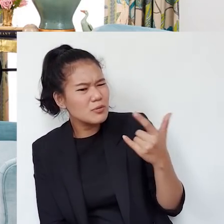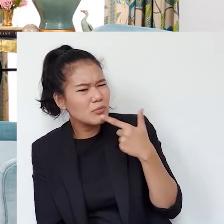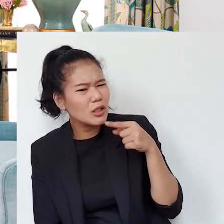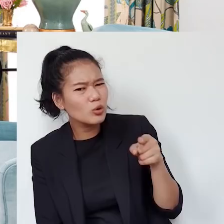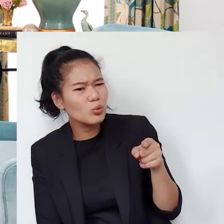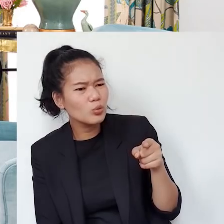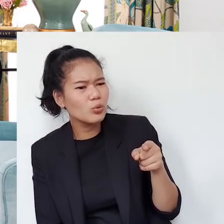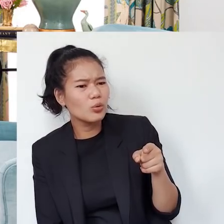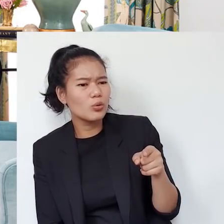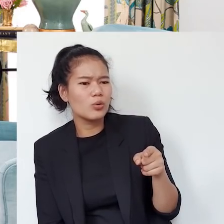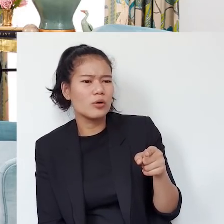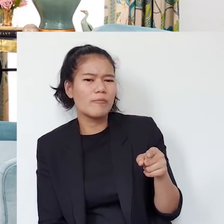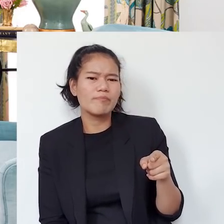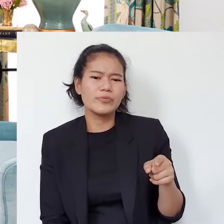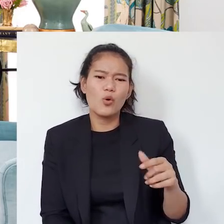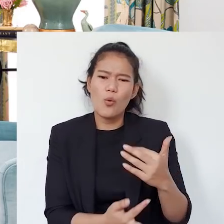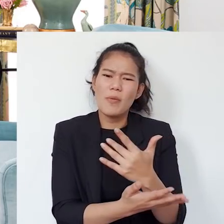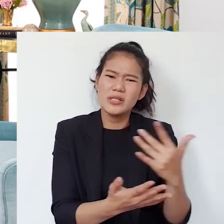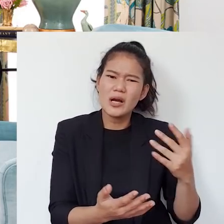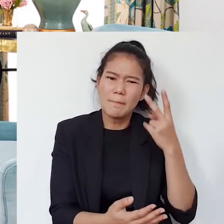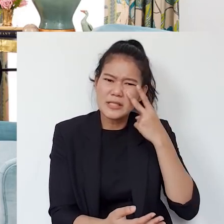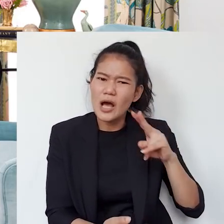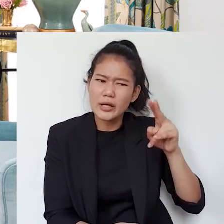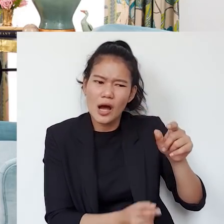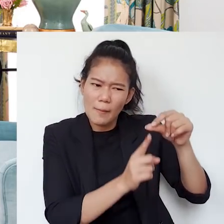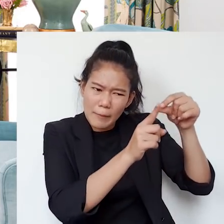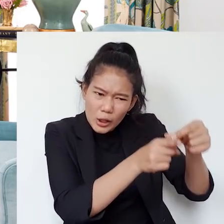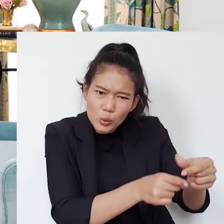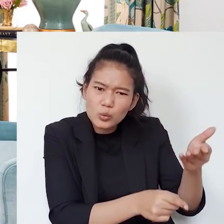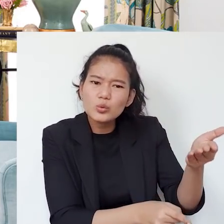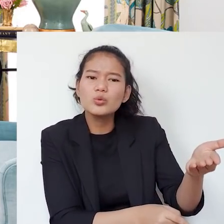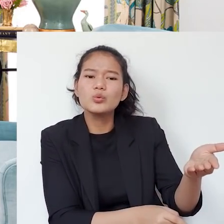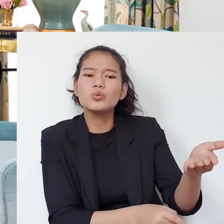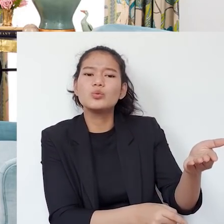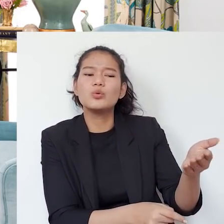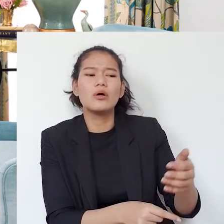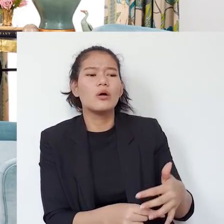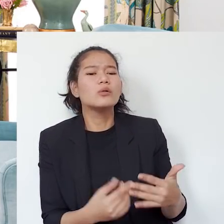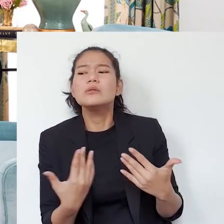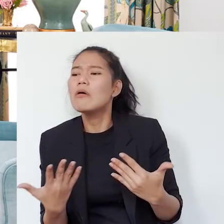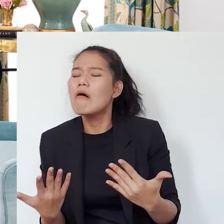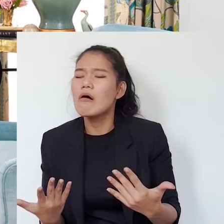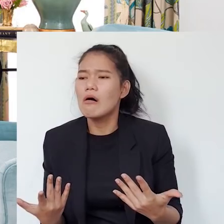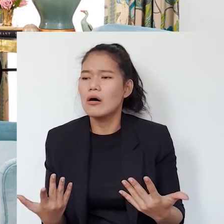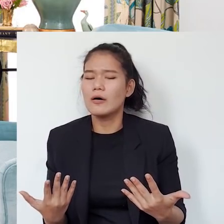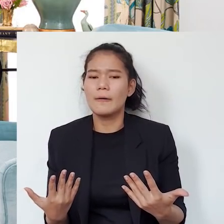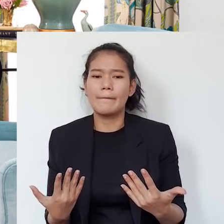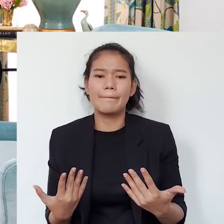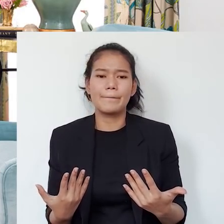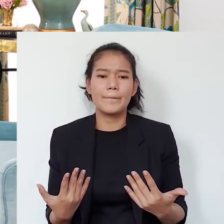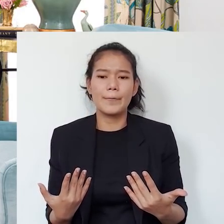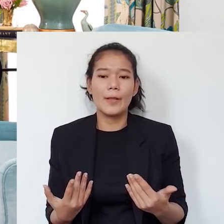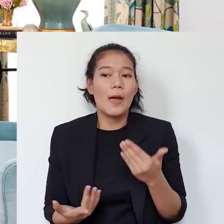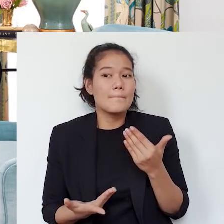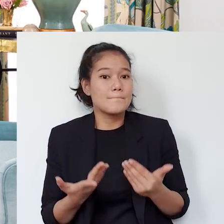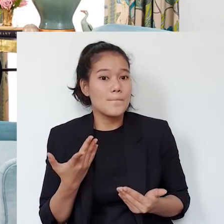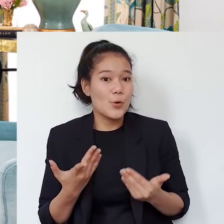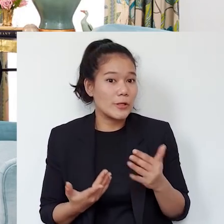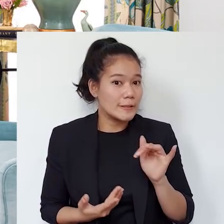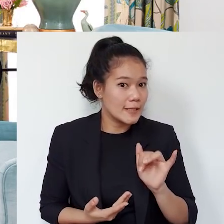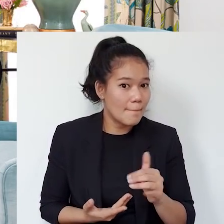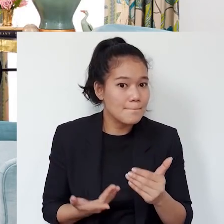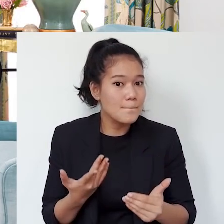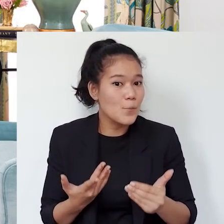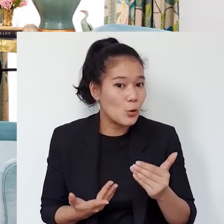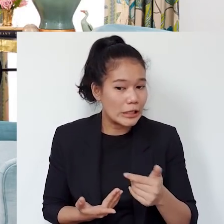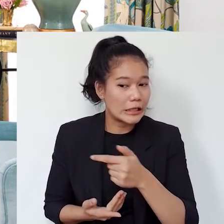Tetapi orang banyak percaya kepada ini orang. Lalu kemudian bagaimana? Mungkin ya, mungkin Bapak Ibu